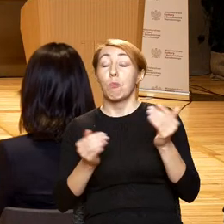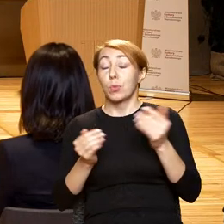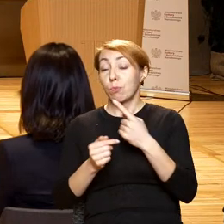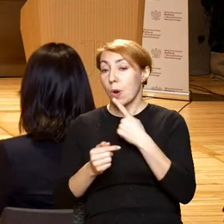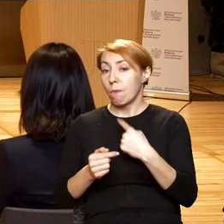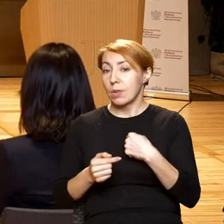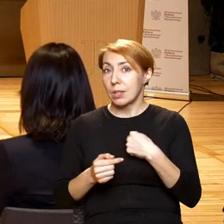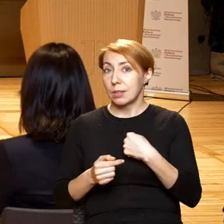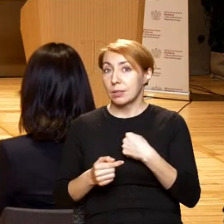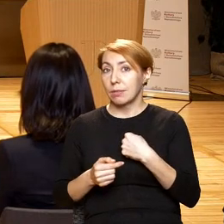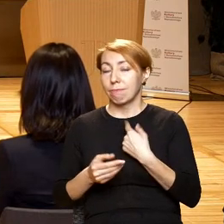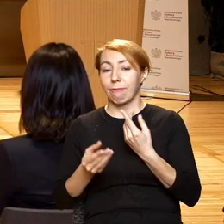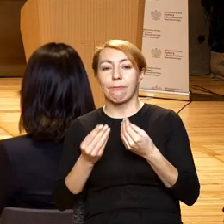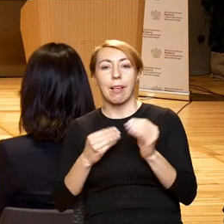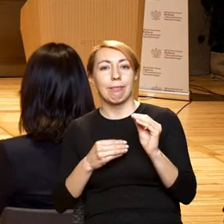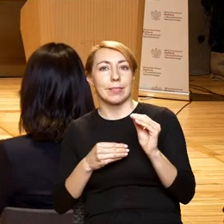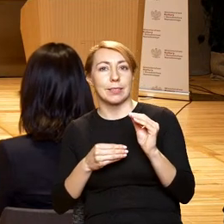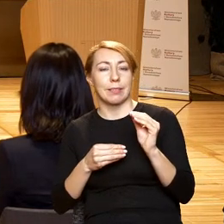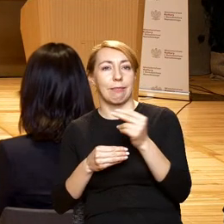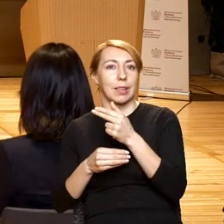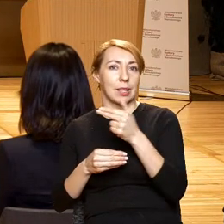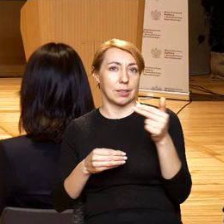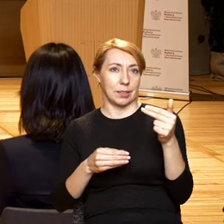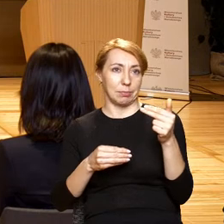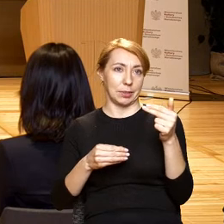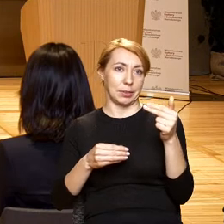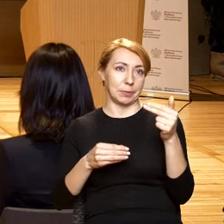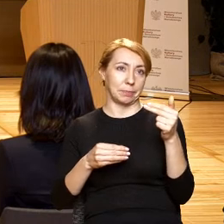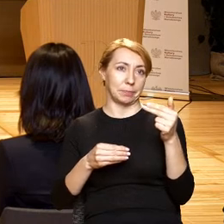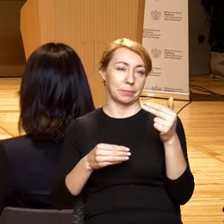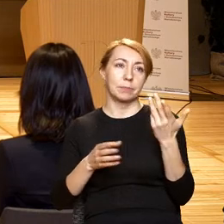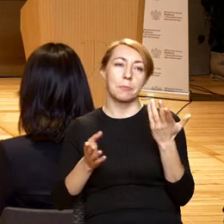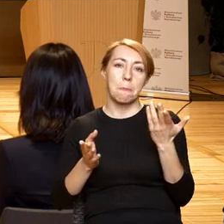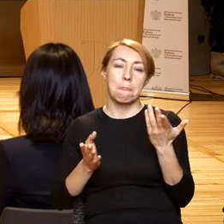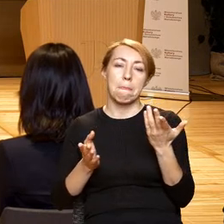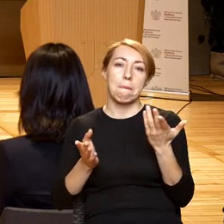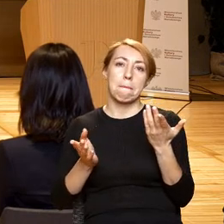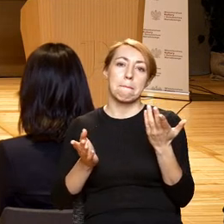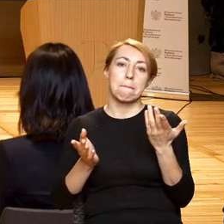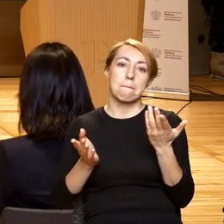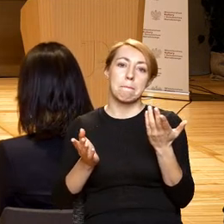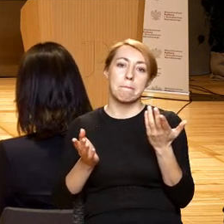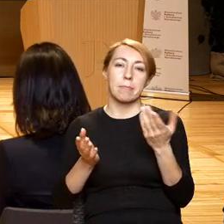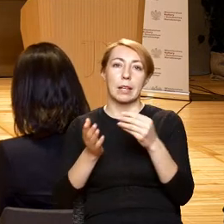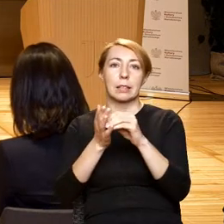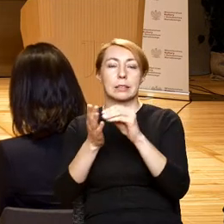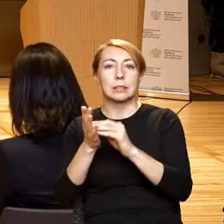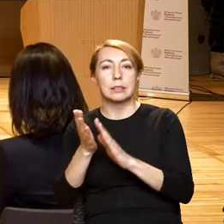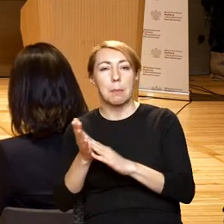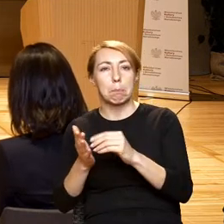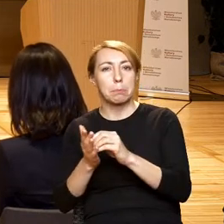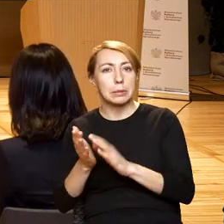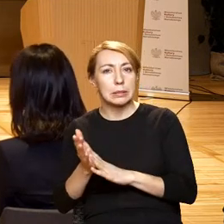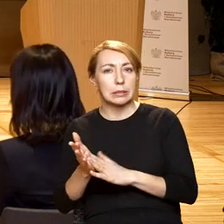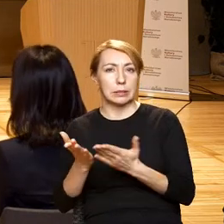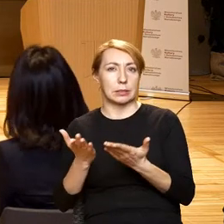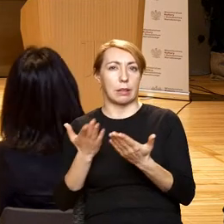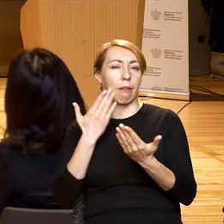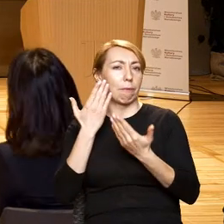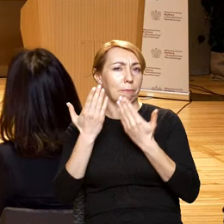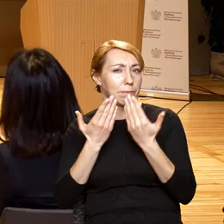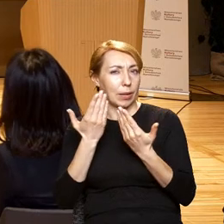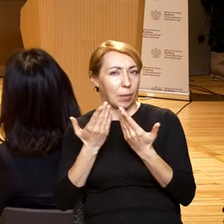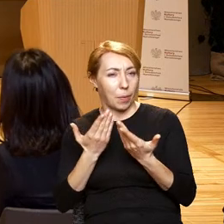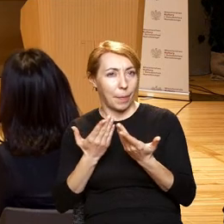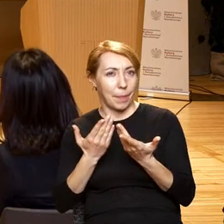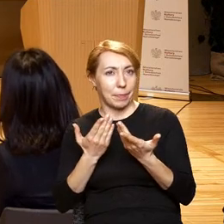powiedzieć coś więcej właśnie o samej jakby formalności tej książki, o samych zapiskach, jak to wyglądało, tak żebyśmy na